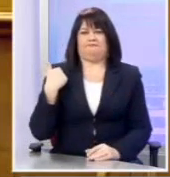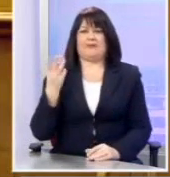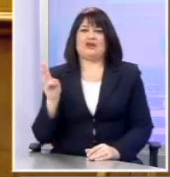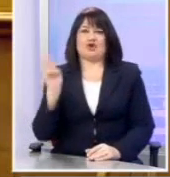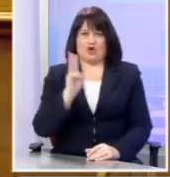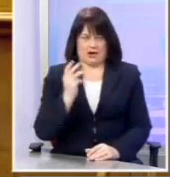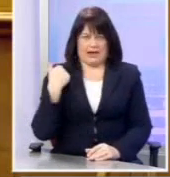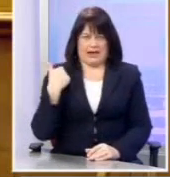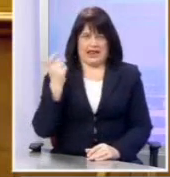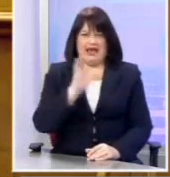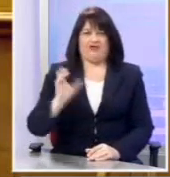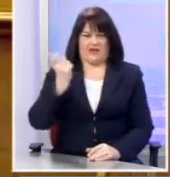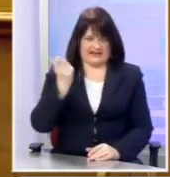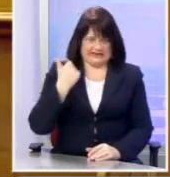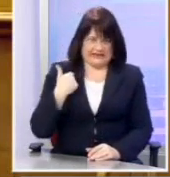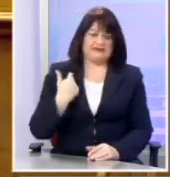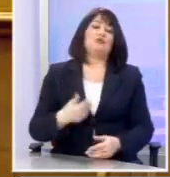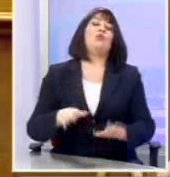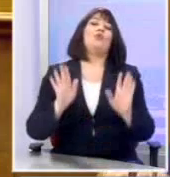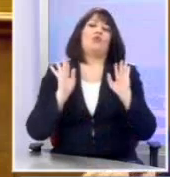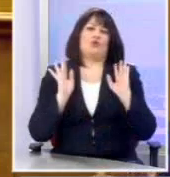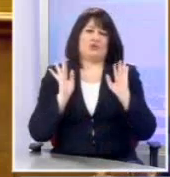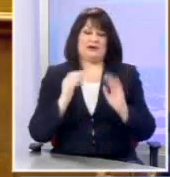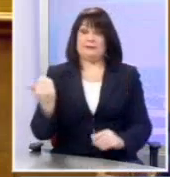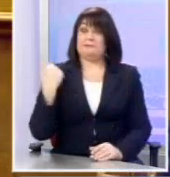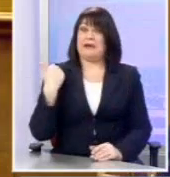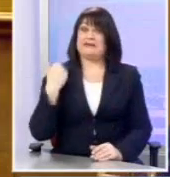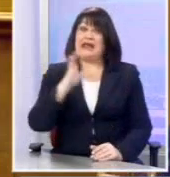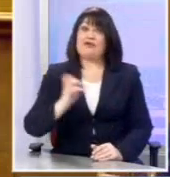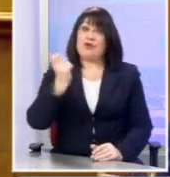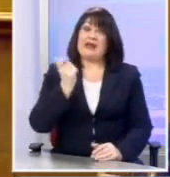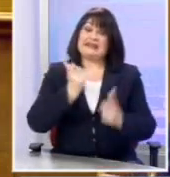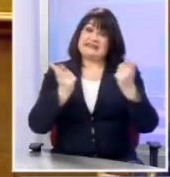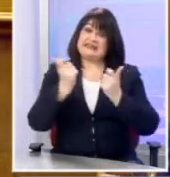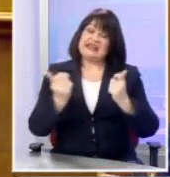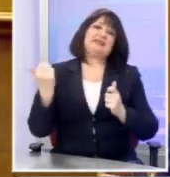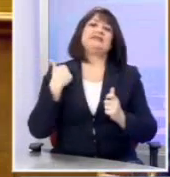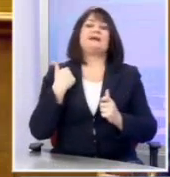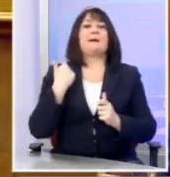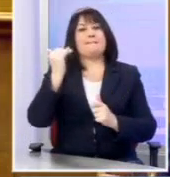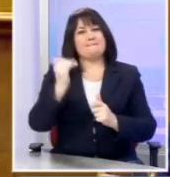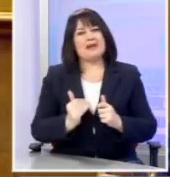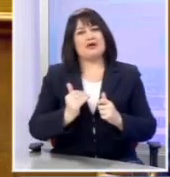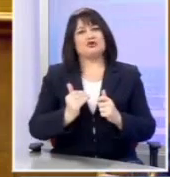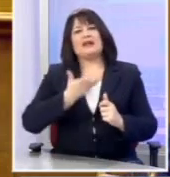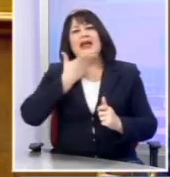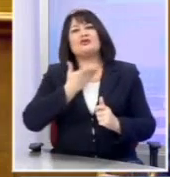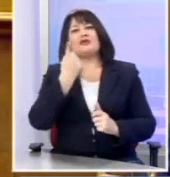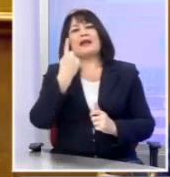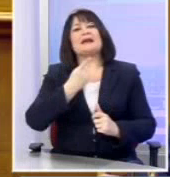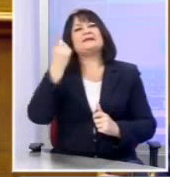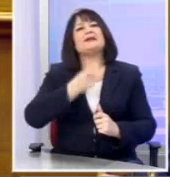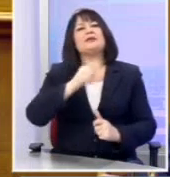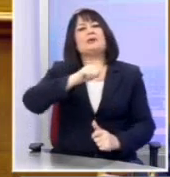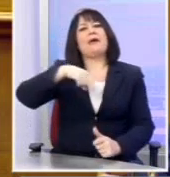δανειστές? Όχι. Οι δανειστές μας ζητάνε μια μείωση της ετήσιας δαπάνης στο 1% του ΑΕΠ.